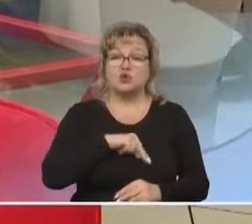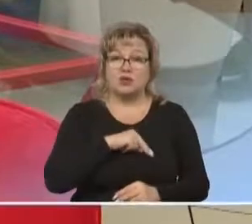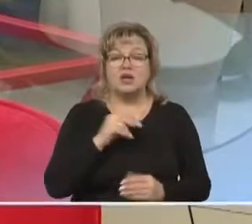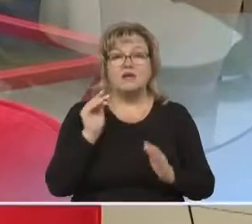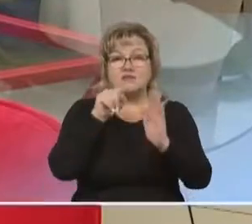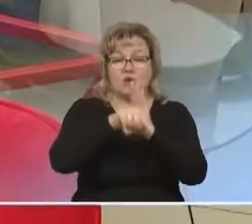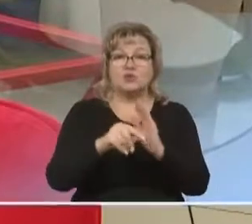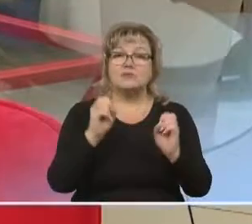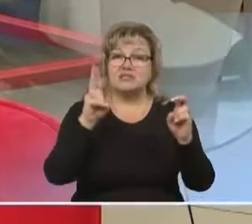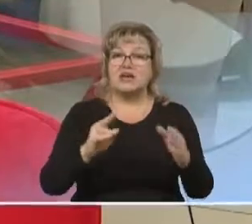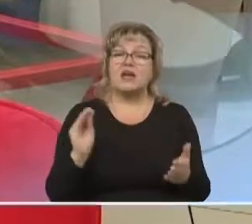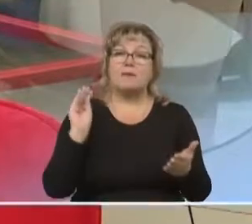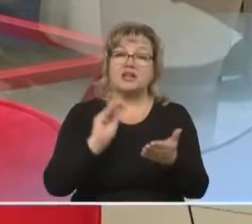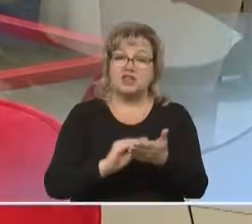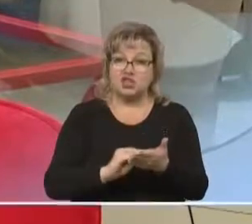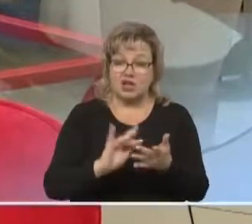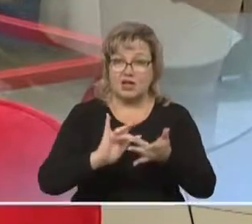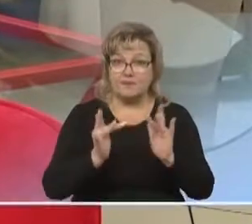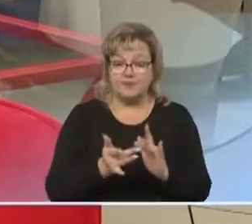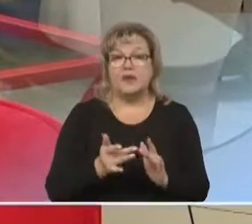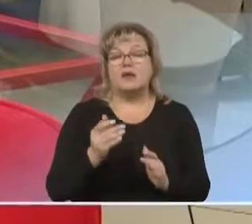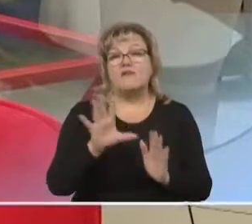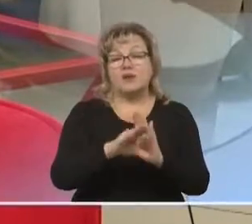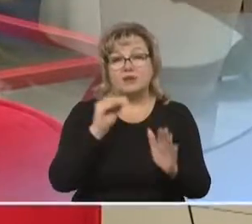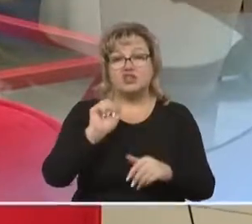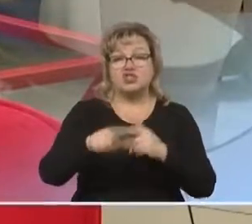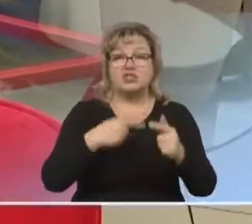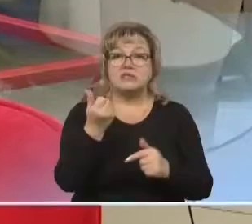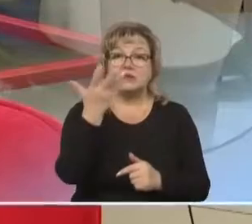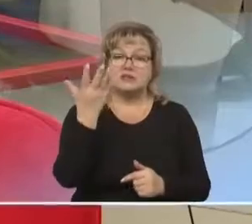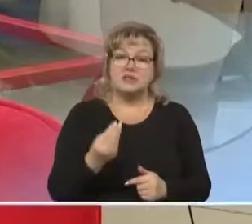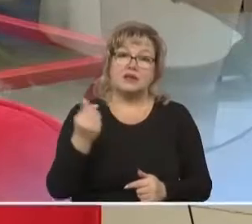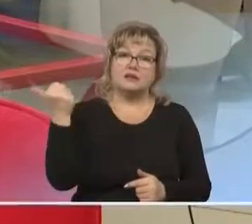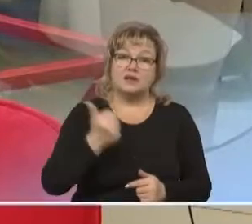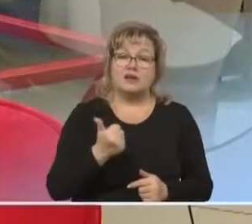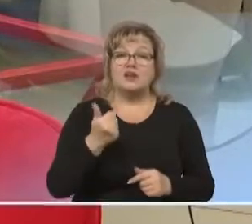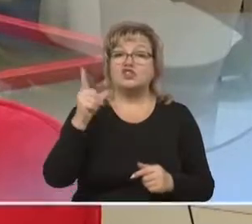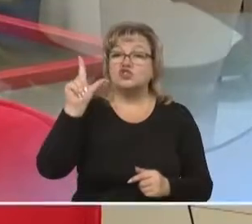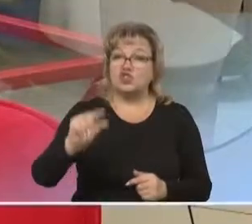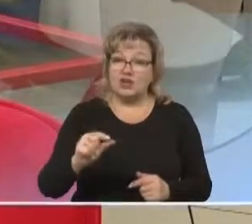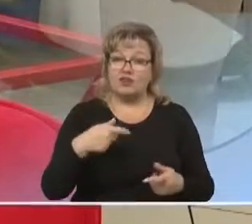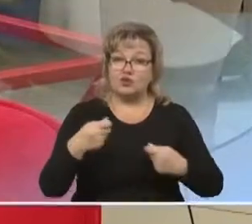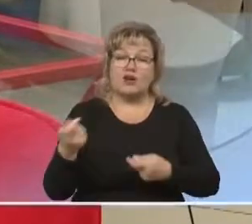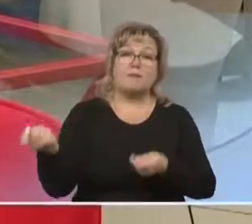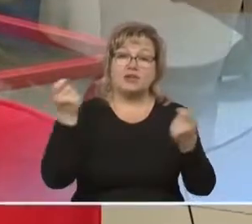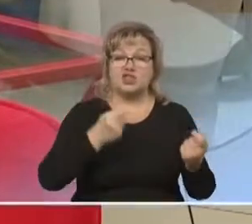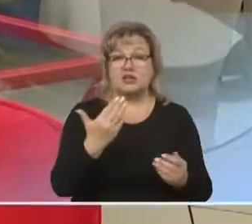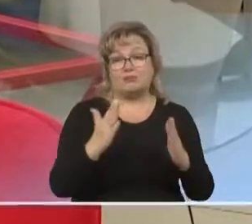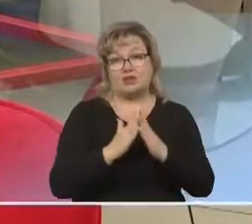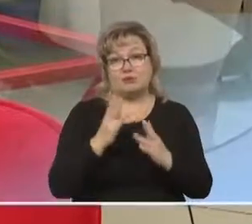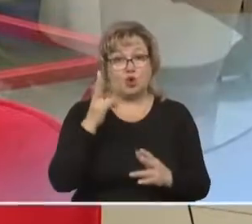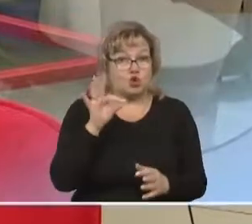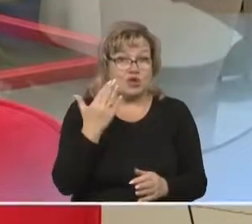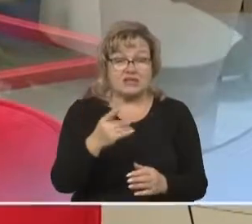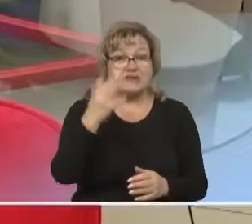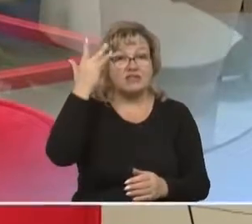Заходишь в специальное приложение, выбираешь, и через несколько недель товар в несколько раз дешевле приезжает к тебе домой. Но если